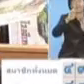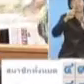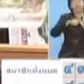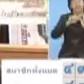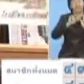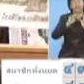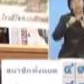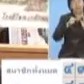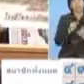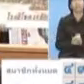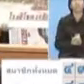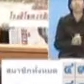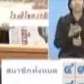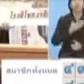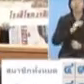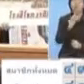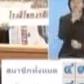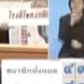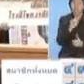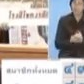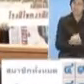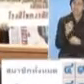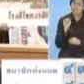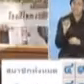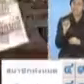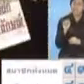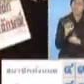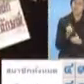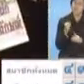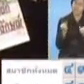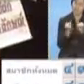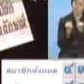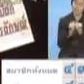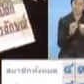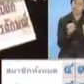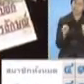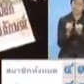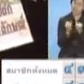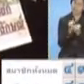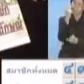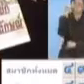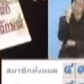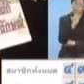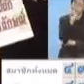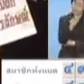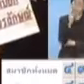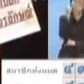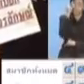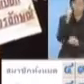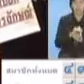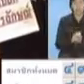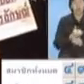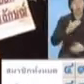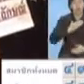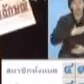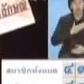ข้อสันนิษฐานว่าโชควรลักษณ์น่าจะเป็นคนใกล้ชิดกับเสี่ยเปียงนี่คือสมมติฐานที่ตั้งไว้และเรารับรู้มาว่า